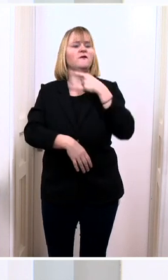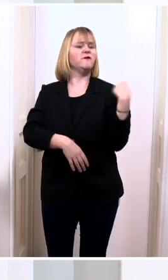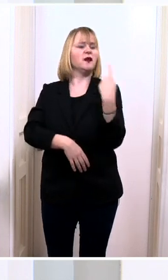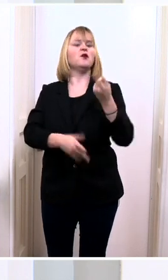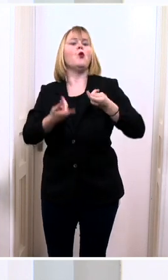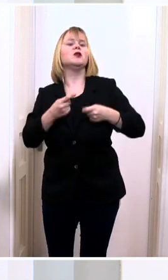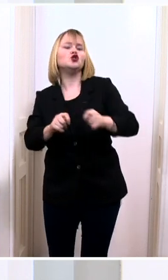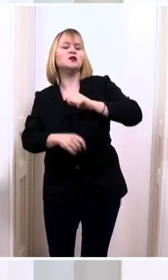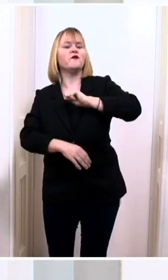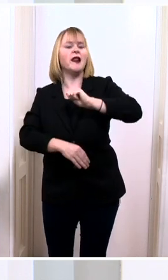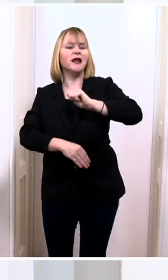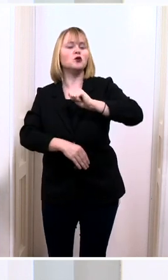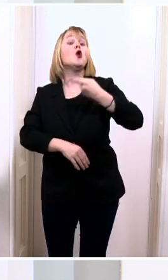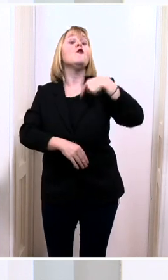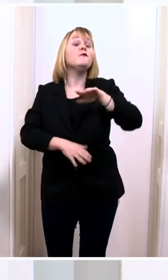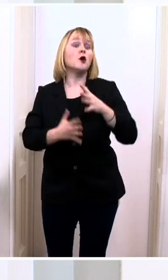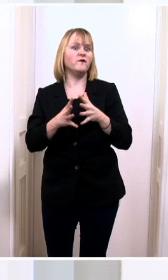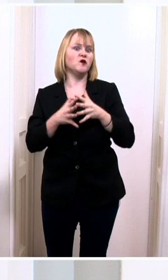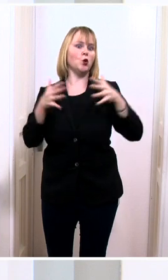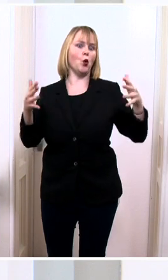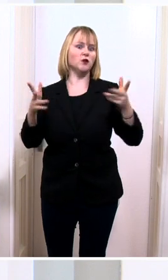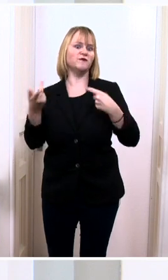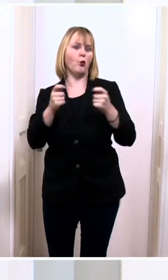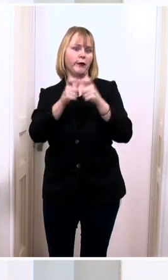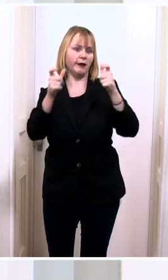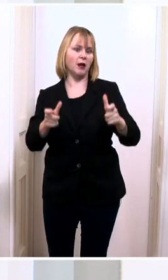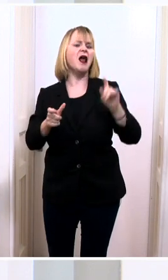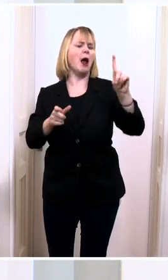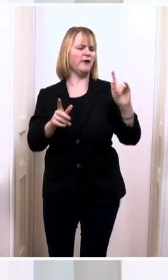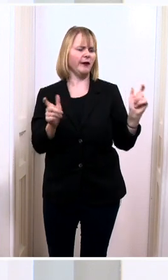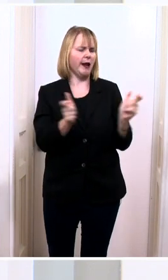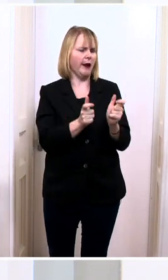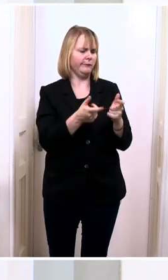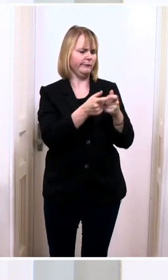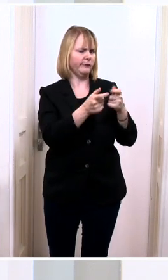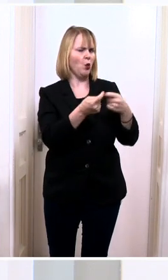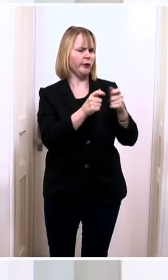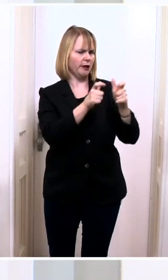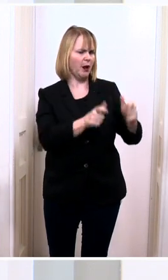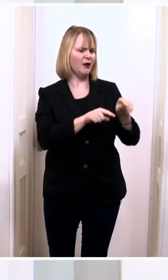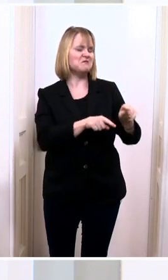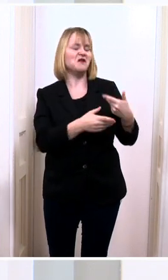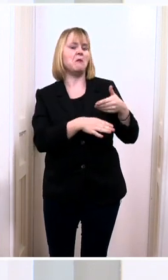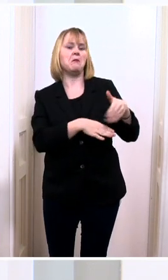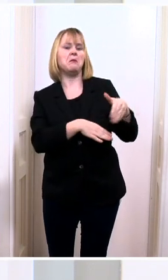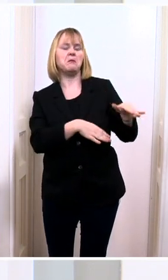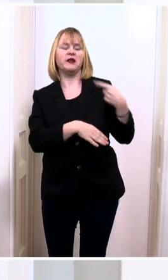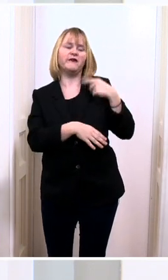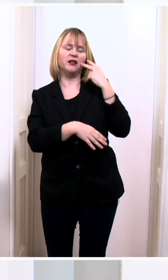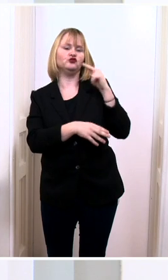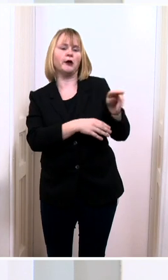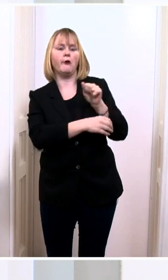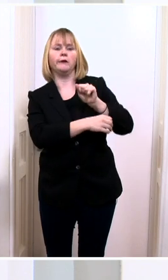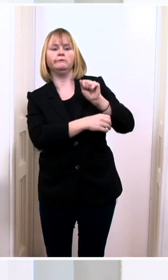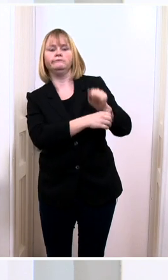allem für die größeren Unternehmen wären und die kleinen vergessen bzw. vernachlässigt würden.